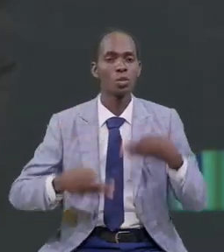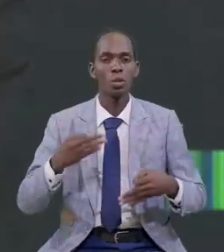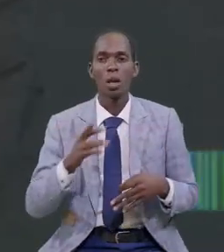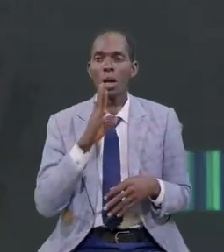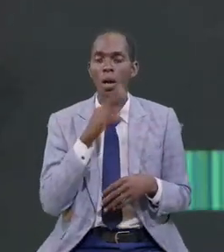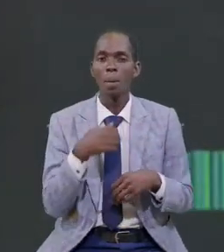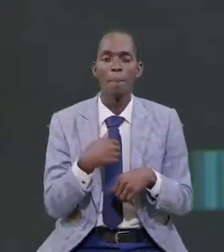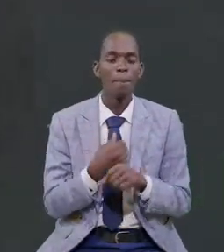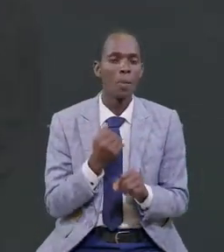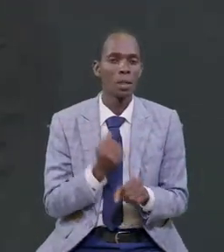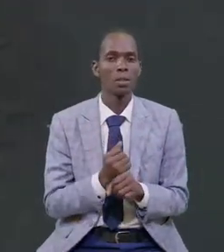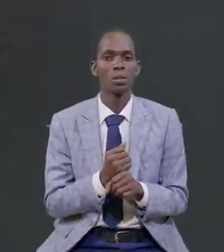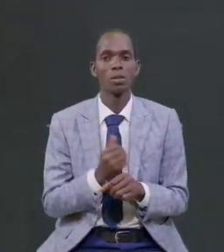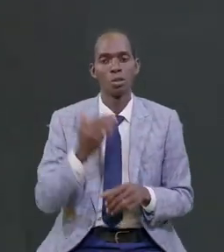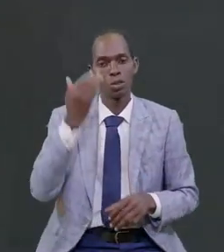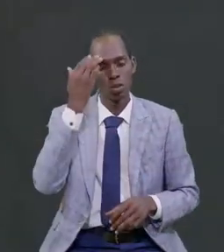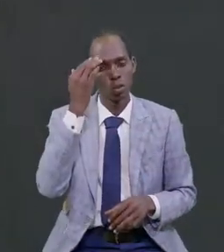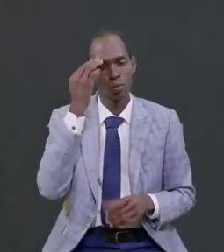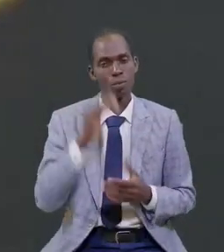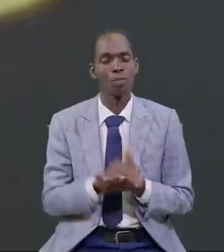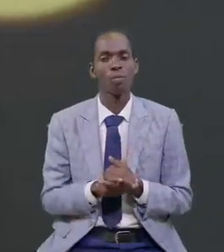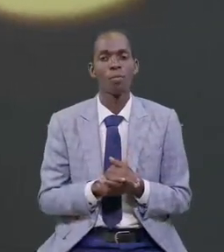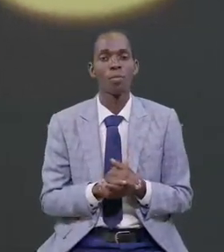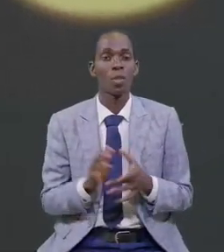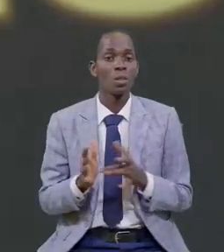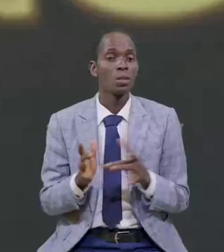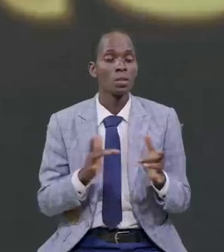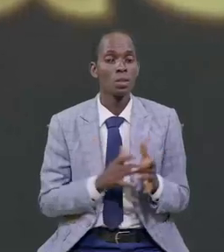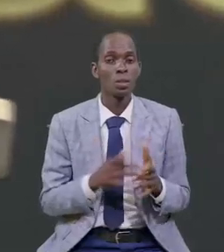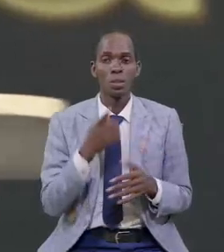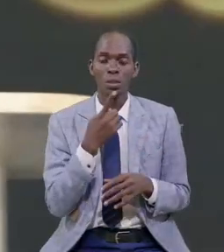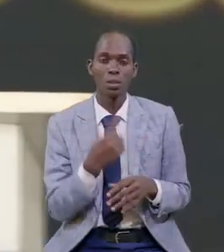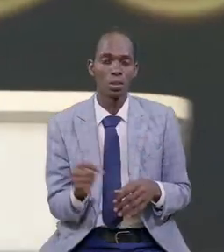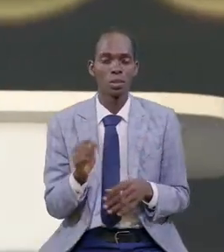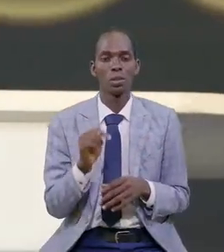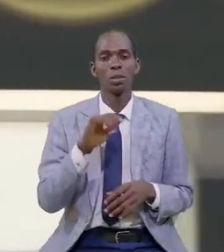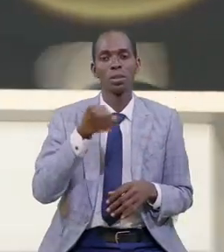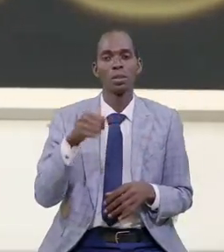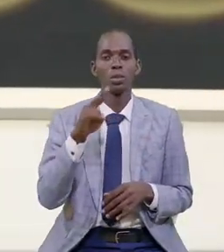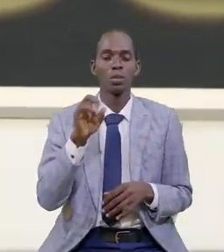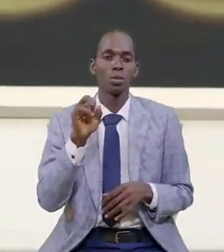été manifestés Jésus le juste